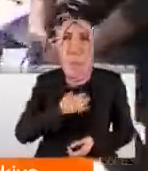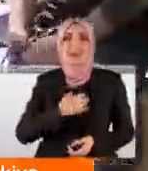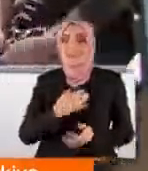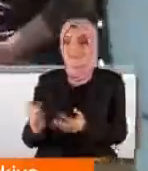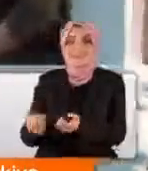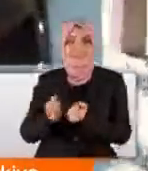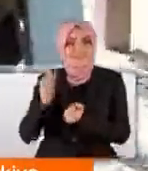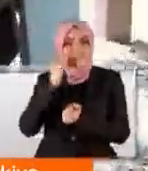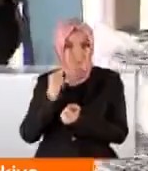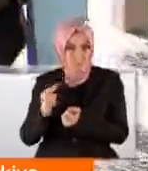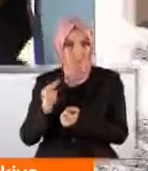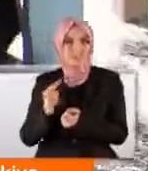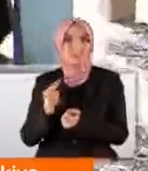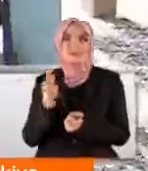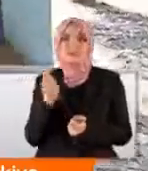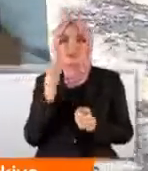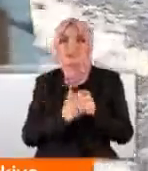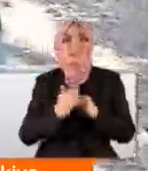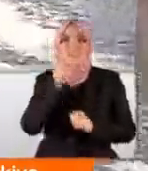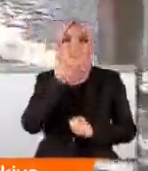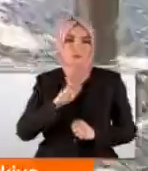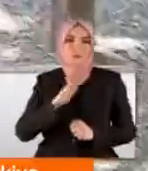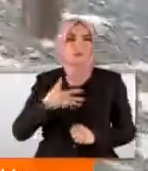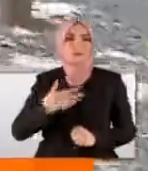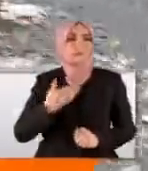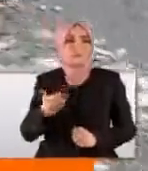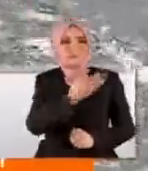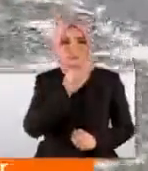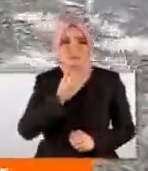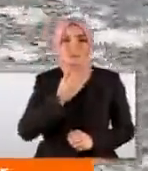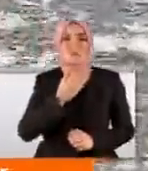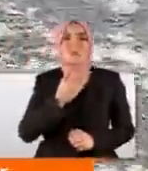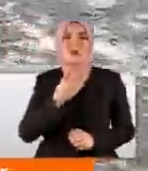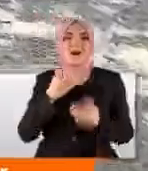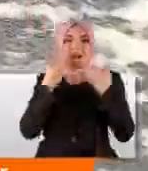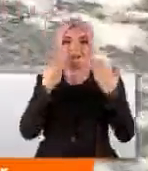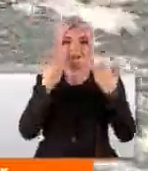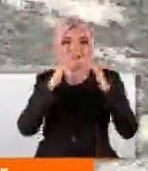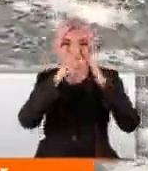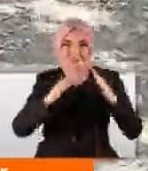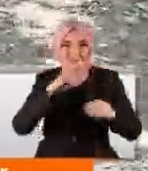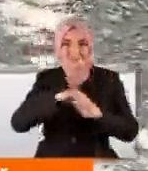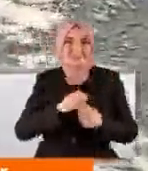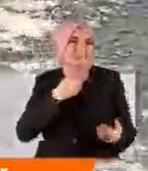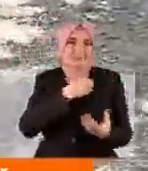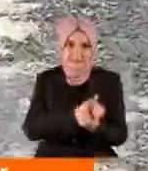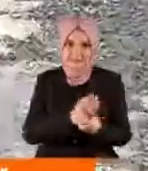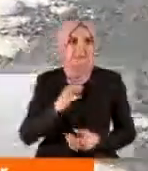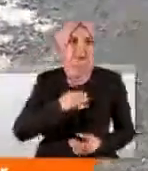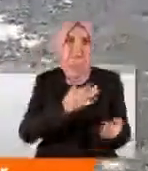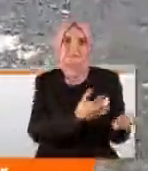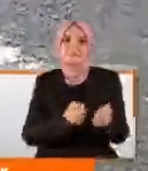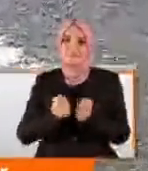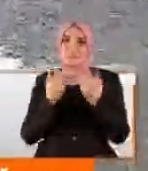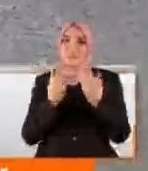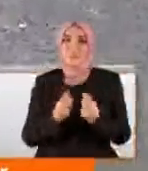olmayacak. İsteyenler barınaklara da gidip istediği köpekleri sahiplenebilecek ama yasaklı 4 cins köpeği